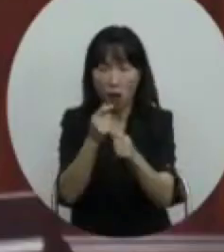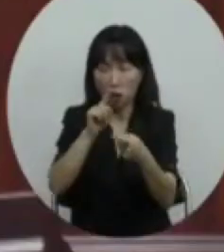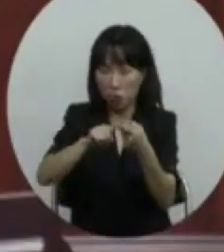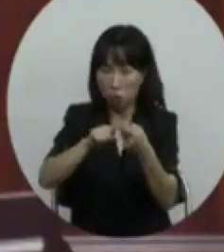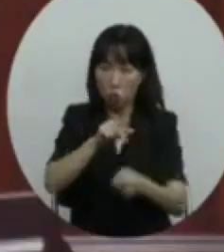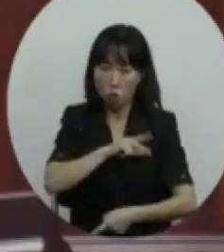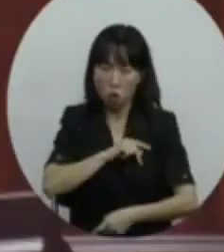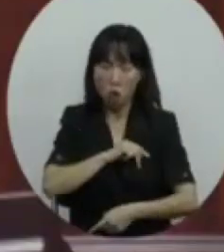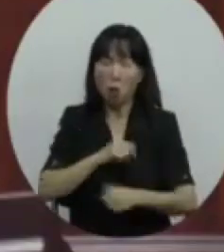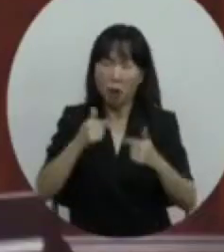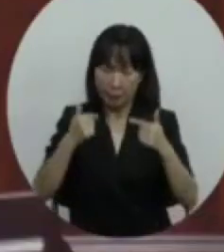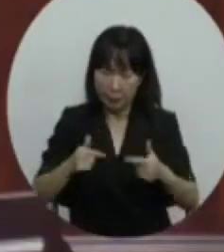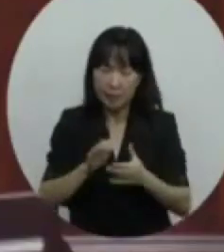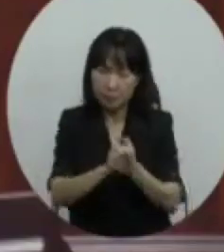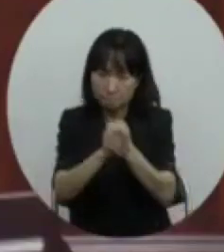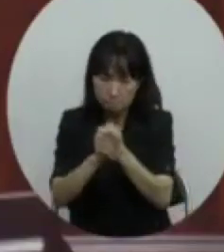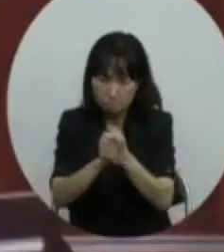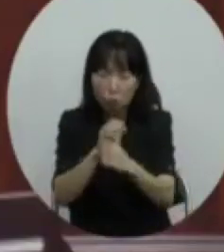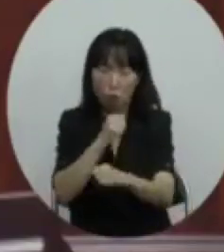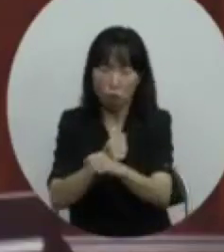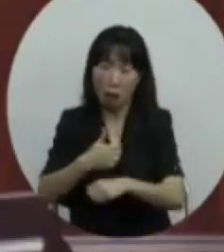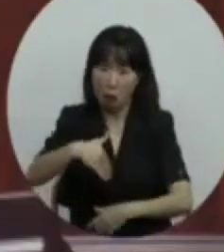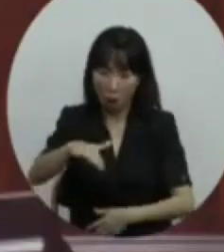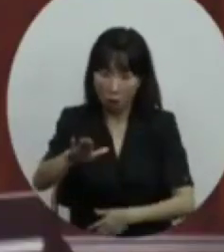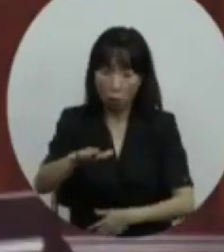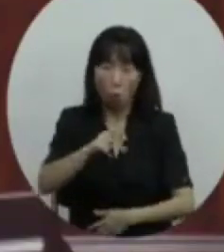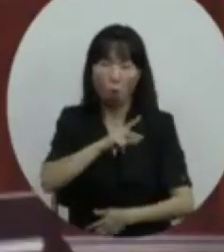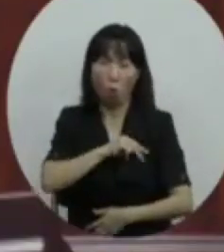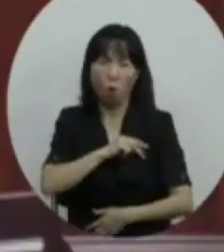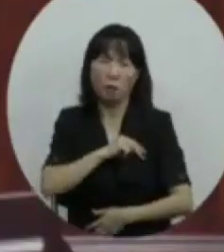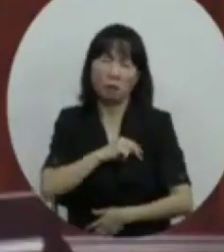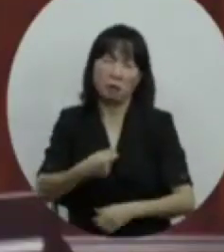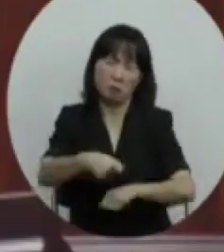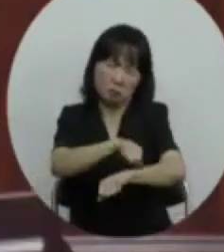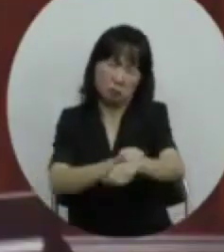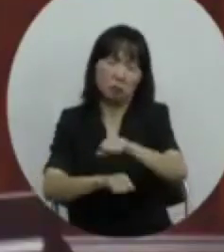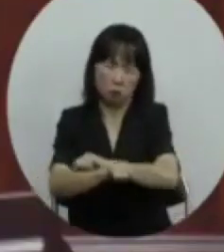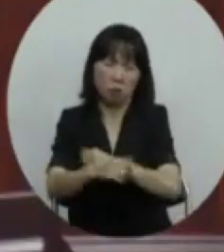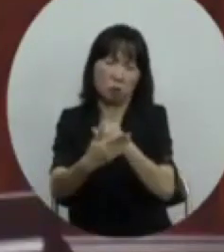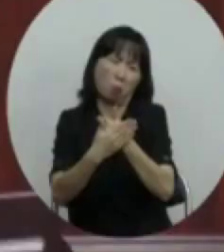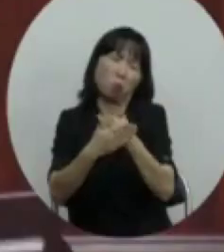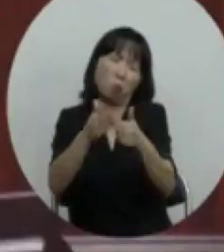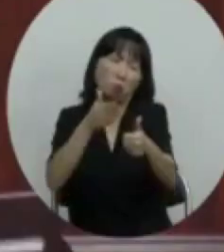것이며 의원님들이 적극적인 협력을 당부드립니다.